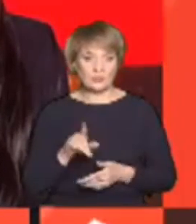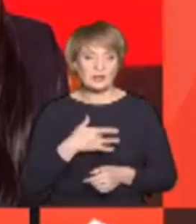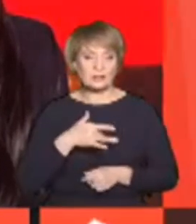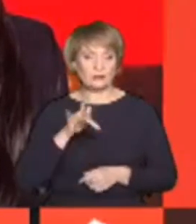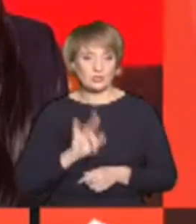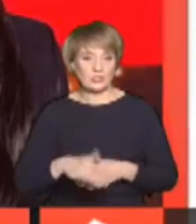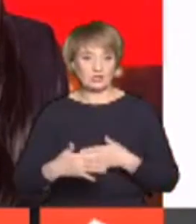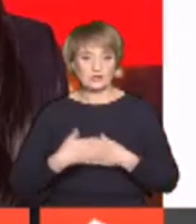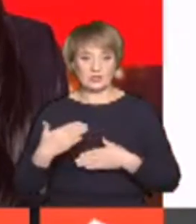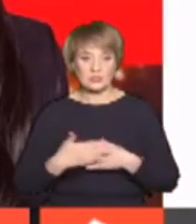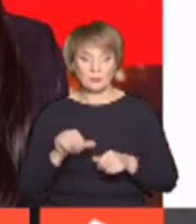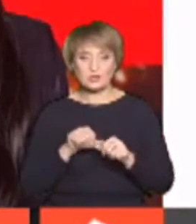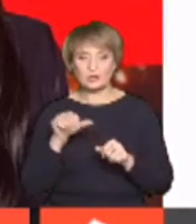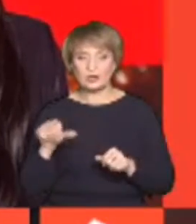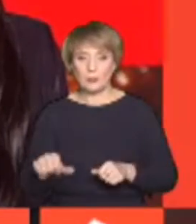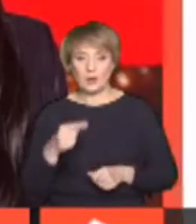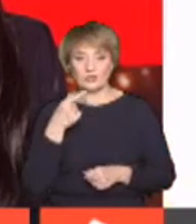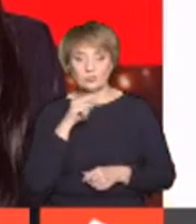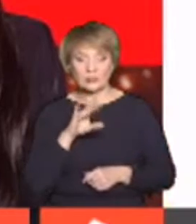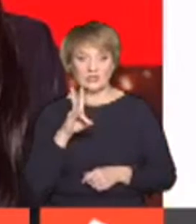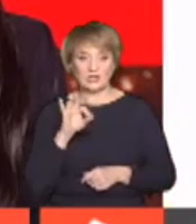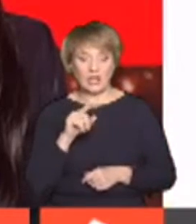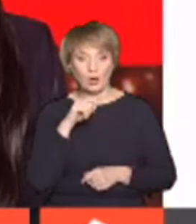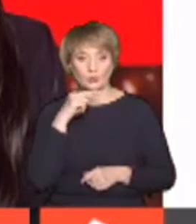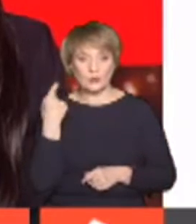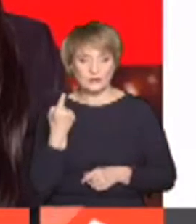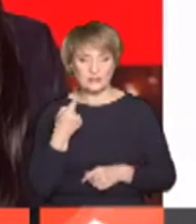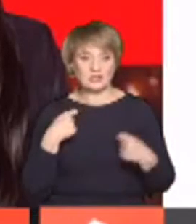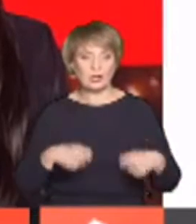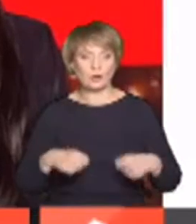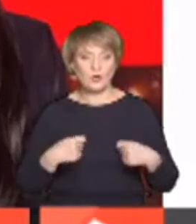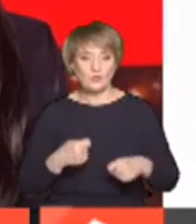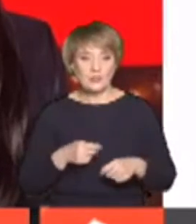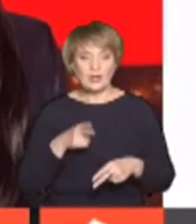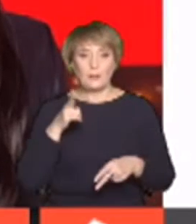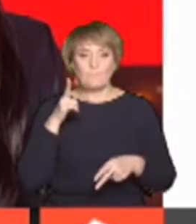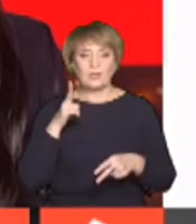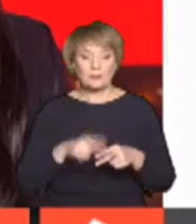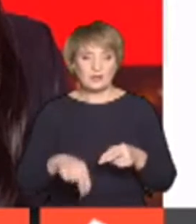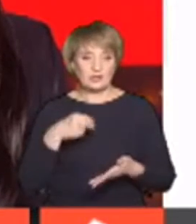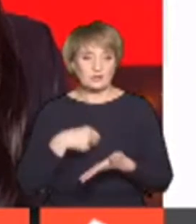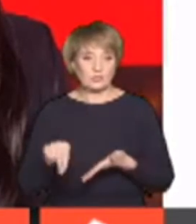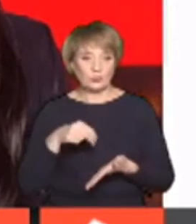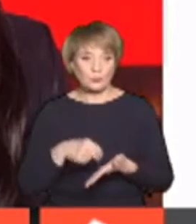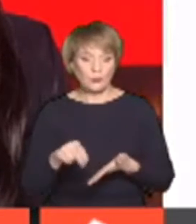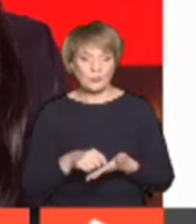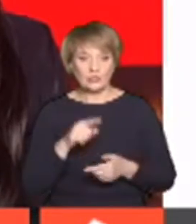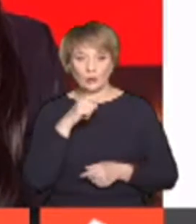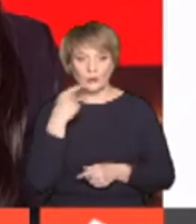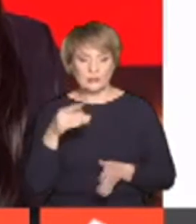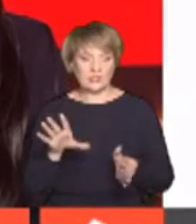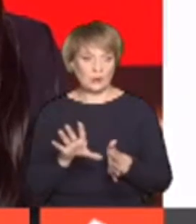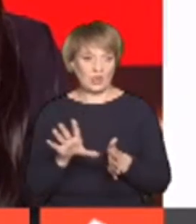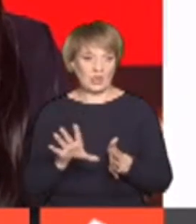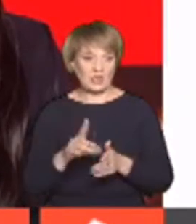жорсткі санкції, зокрема економічні, на російські товари, припинити закуповувати російську електроенергію. До речі,